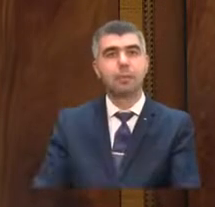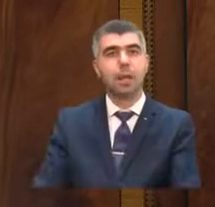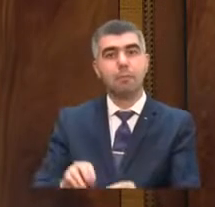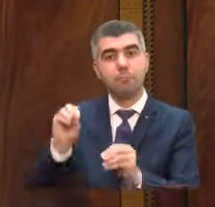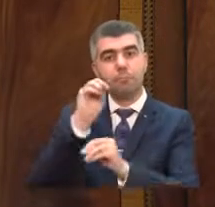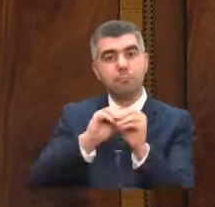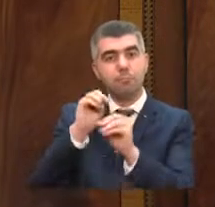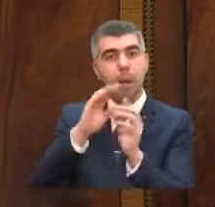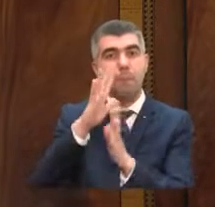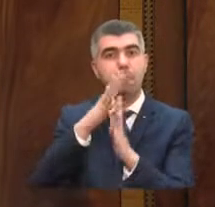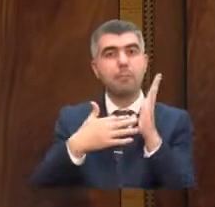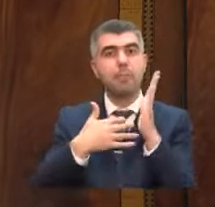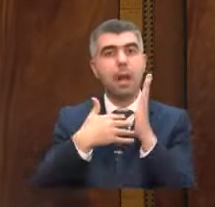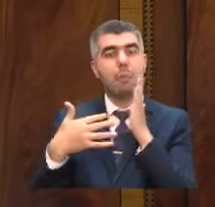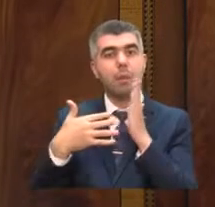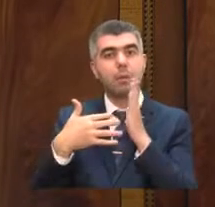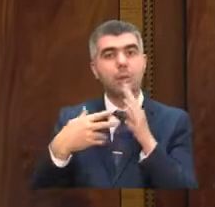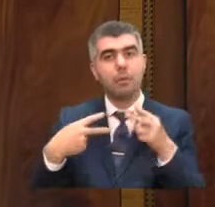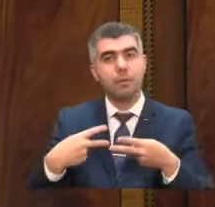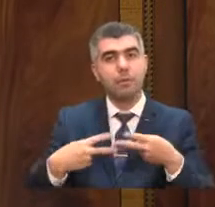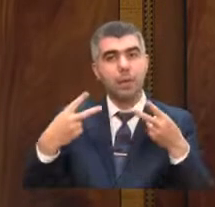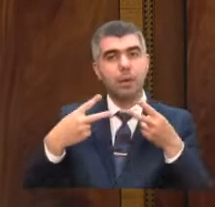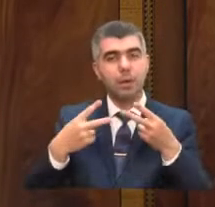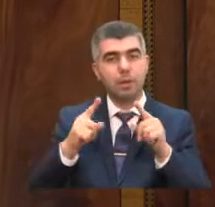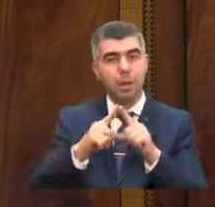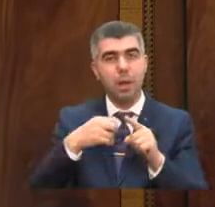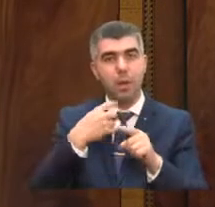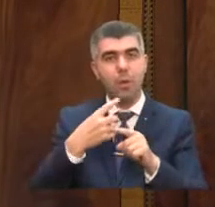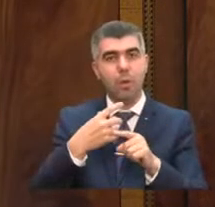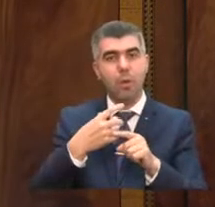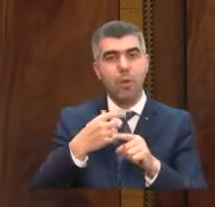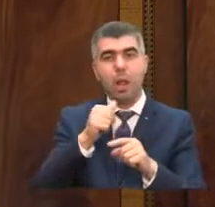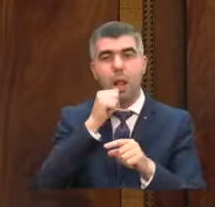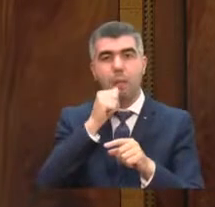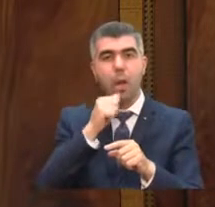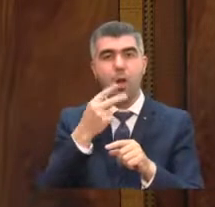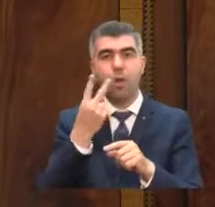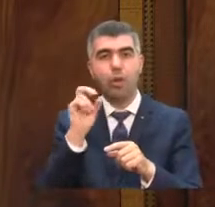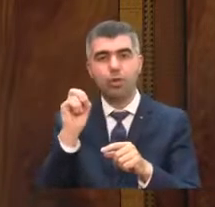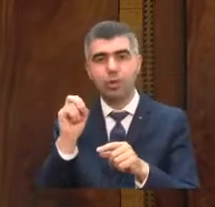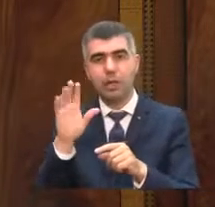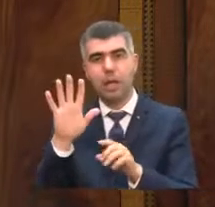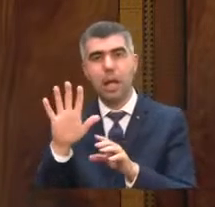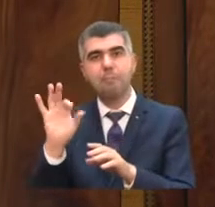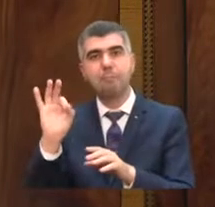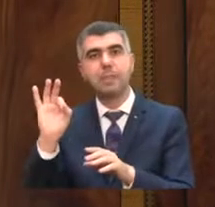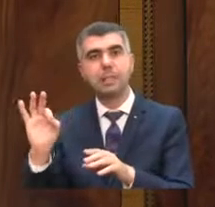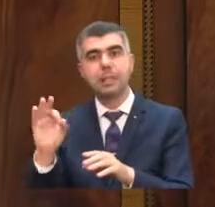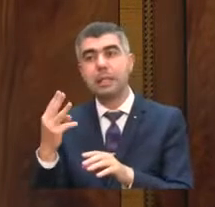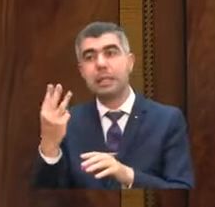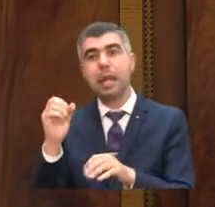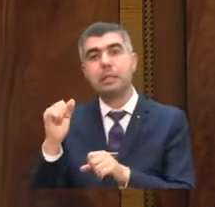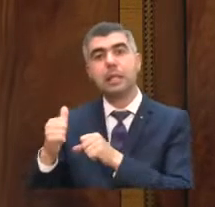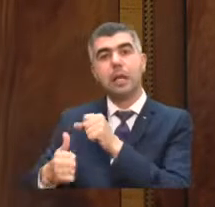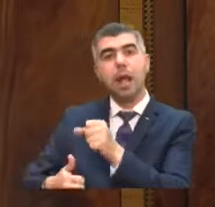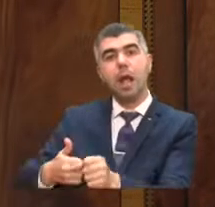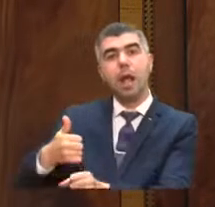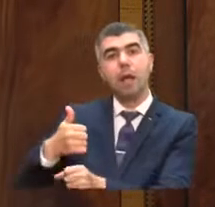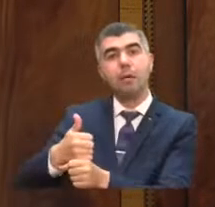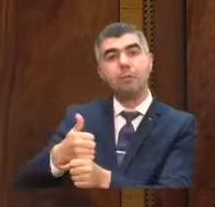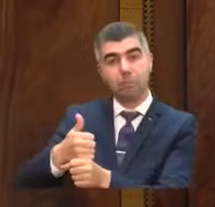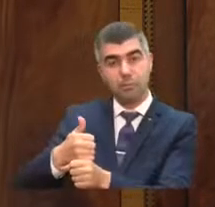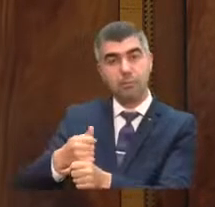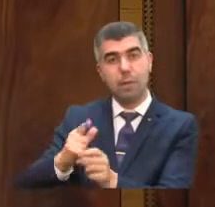الوطني للماء 2050 الذي ينبني على تخطيط لمدة 30 سنة كما نص على ذلك